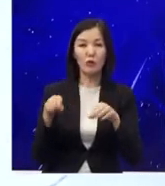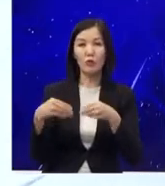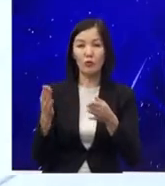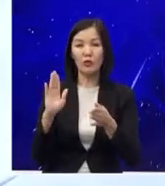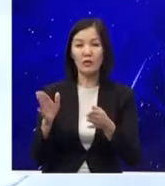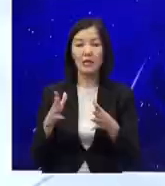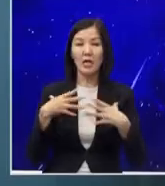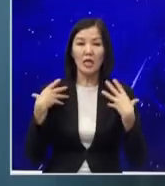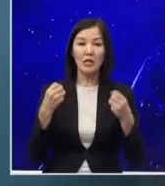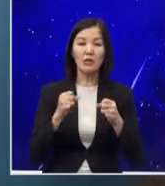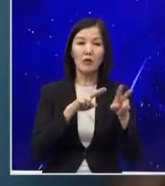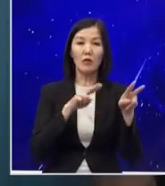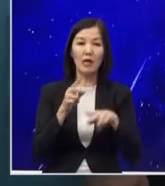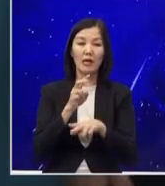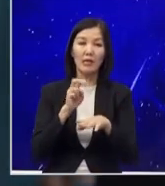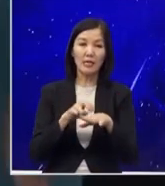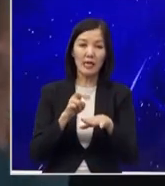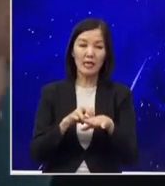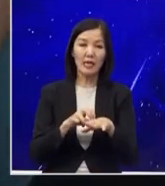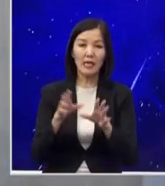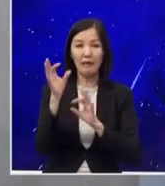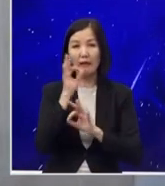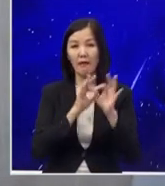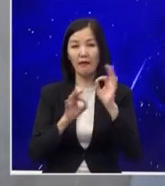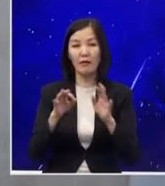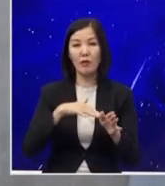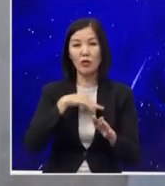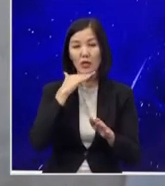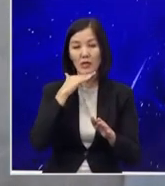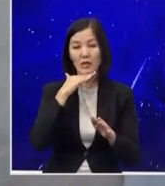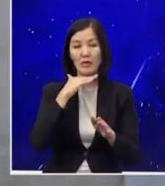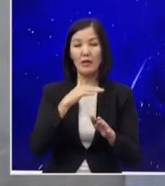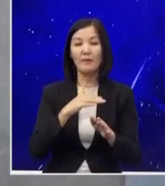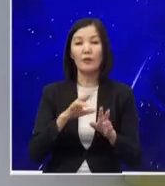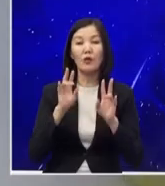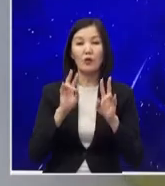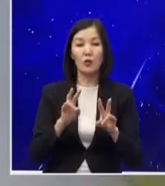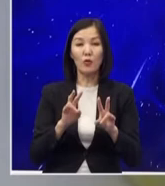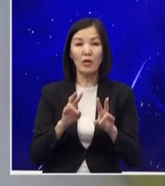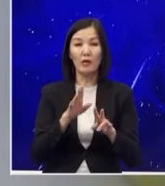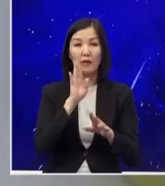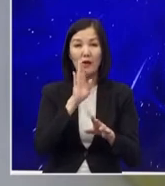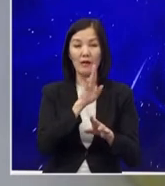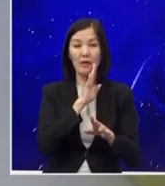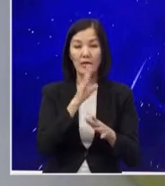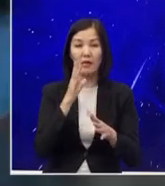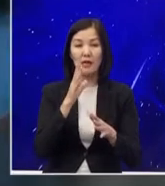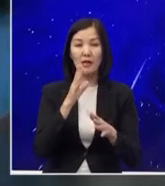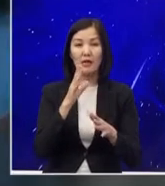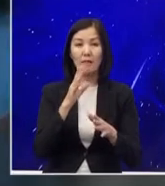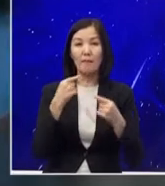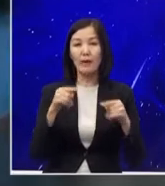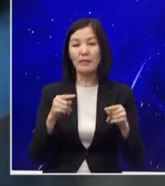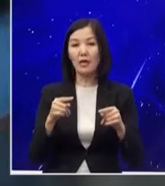Олардың денсаулығына қарайтын дәрігер мен дәрі-дәрмек қоры жеткілікті дейді жауаптылар. Десе де мұндағы аналар өзге жерге